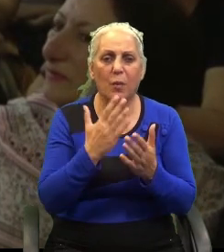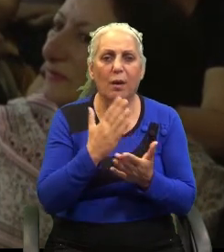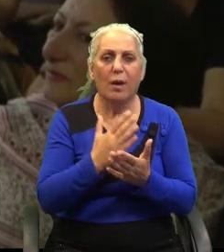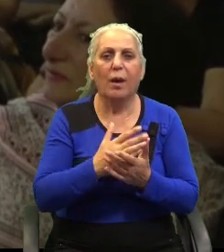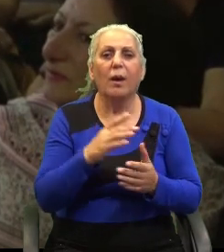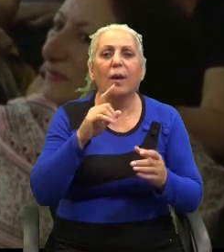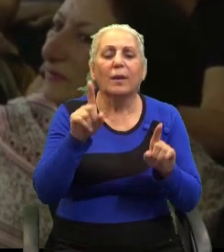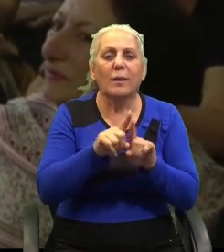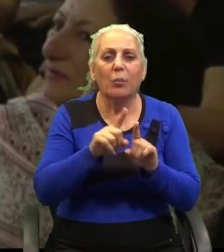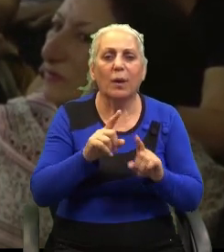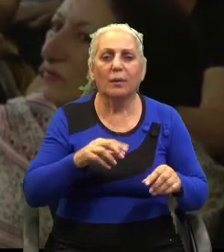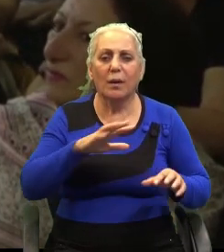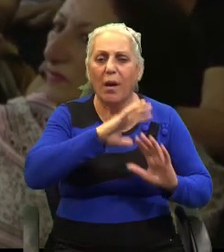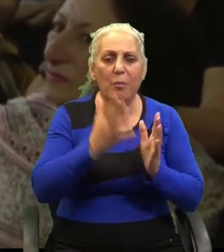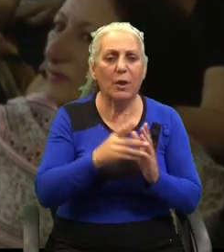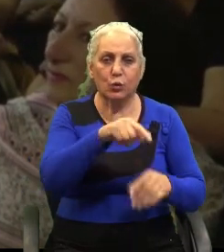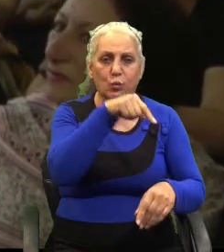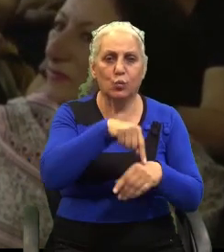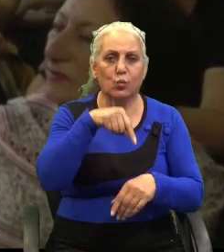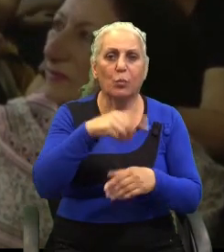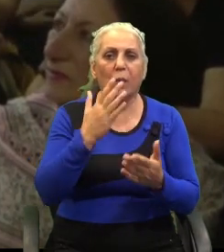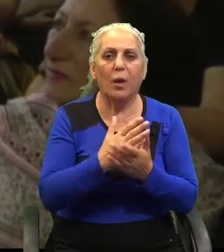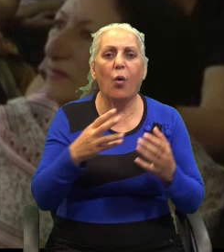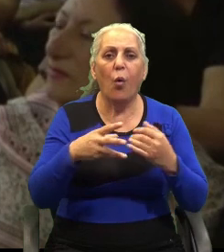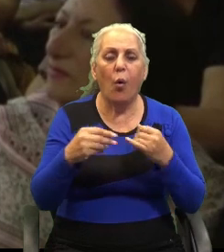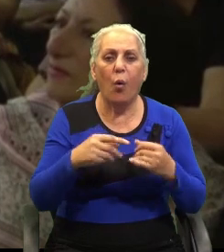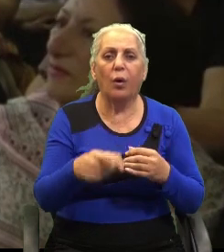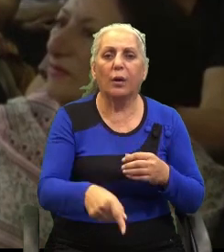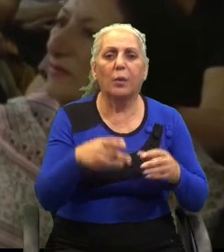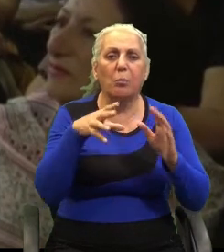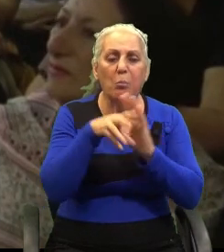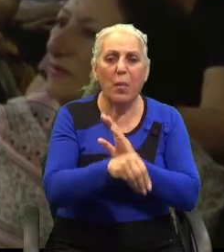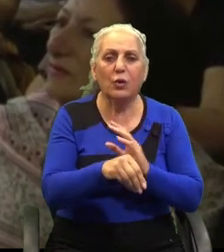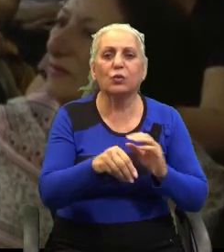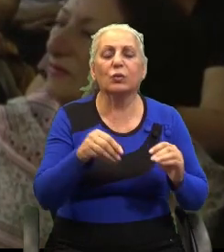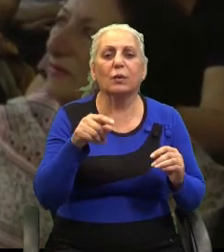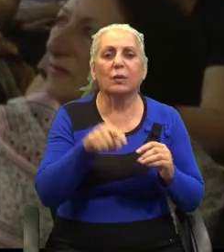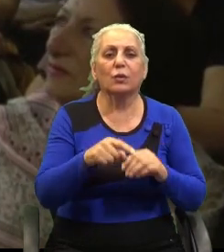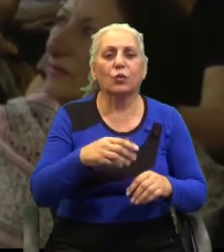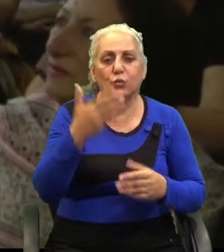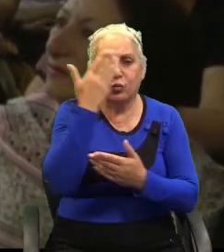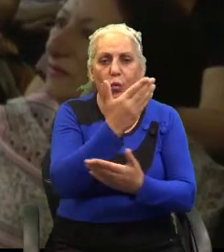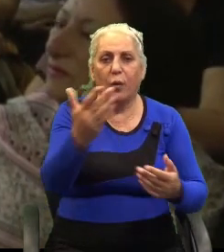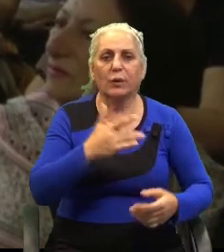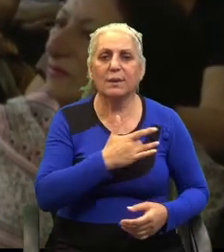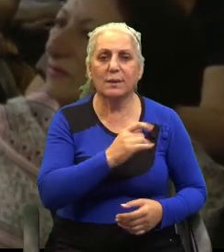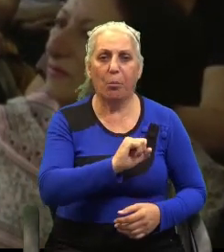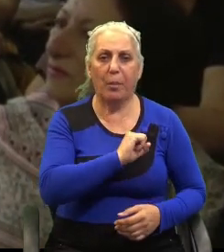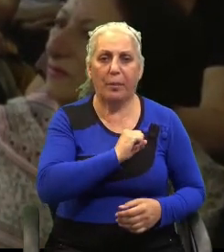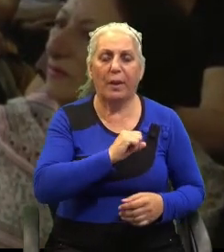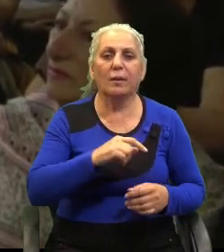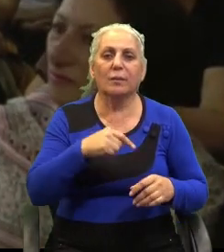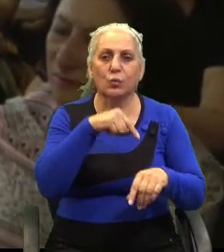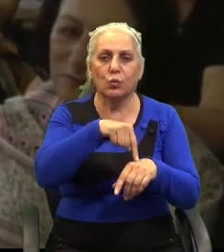էներգիաներ կան, իսկ ինքը զգում էր դա։ Ինքը զգում էր այդ հողի մեջով ժողովրդի զարգերակները զգում, հայ